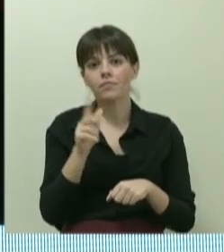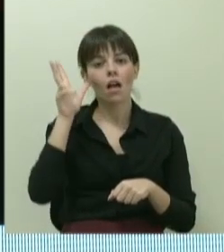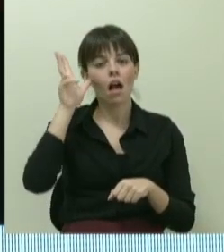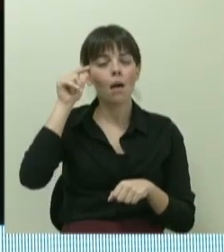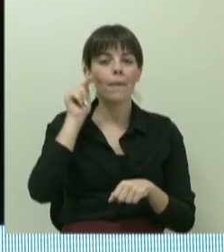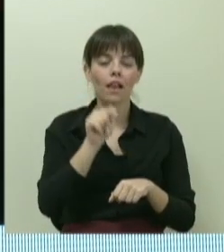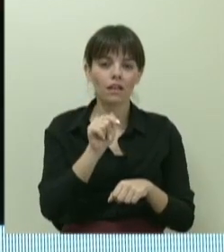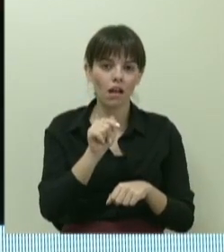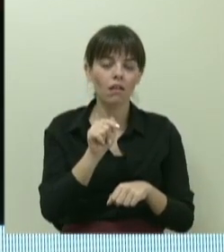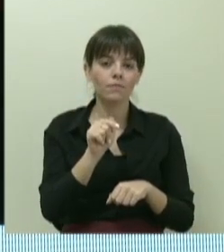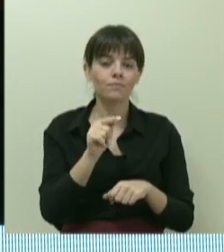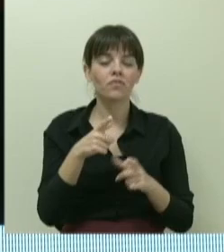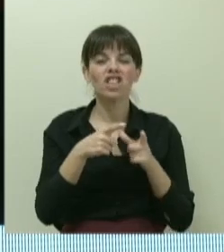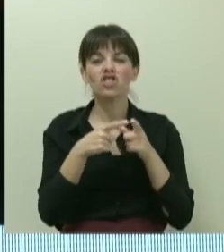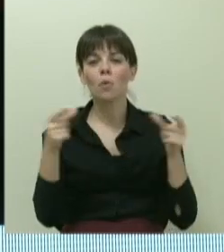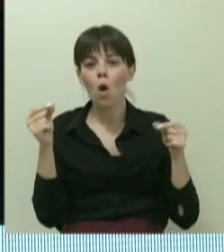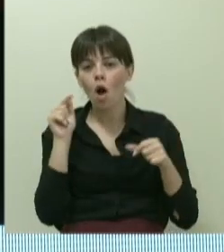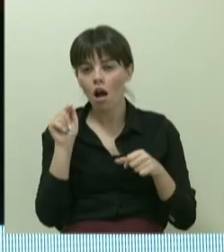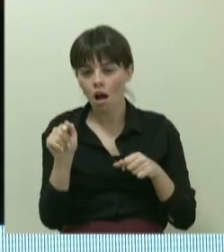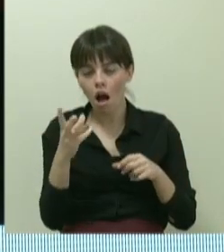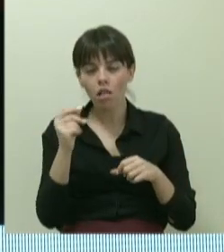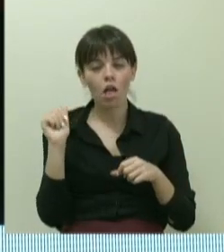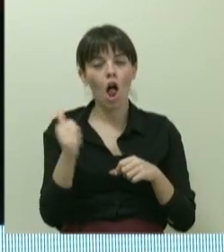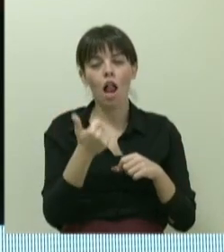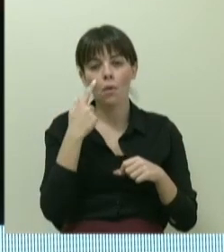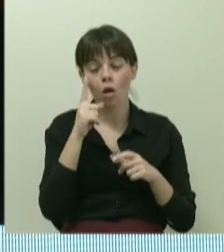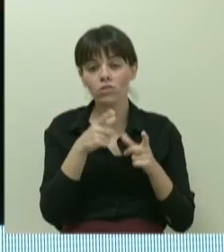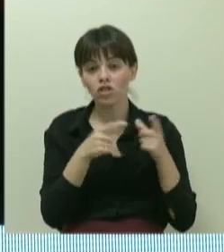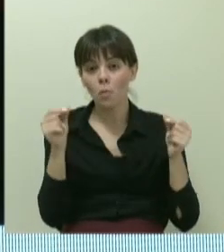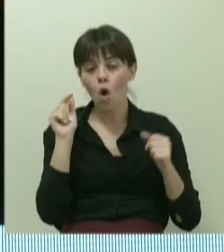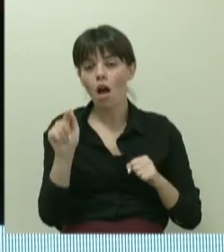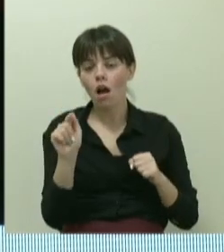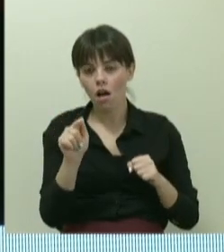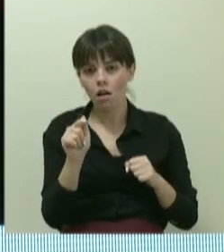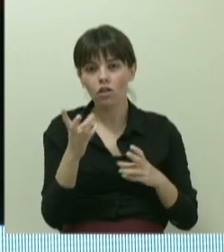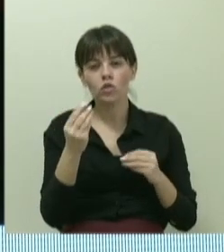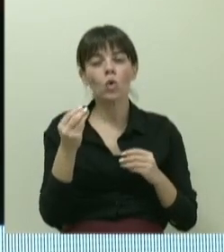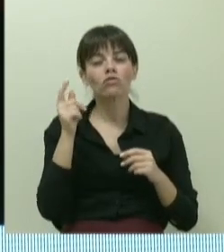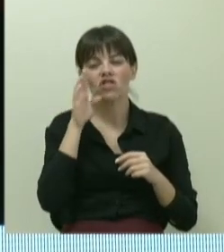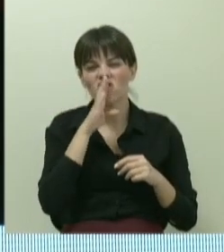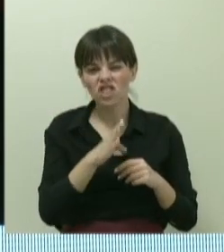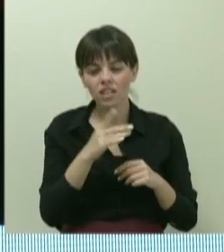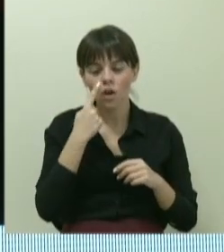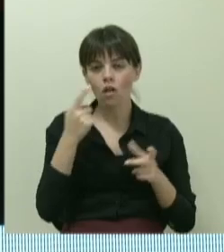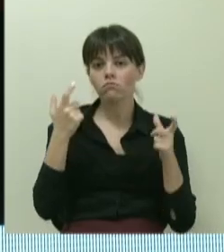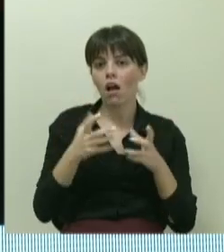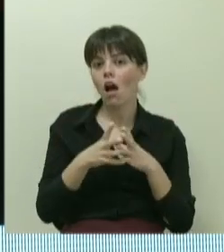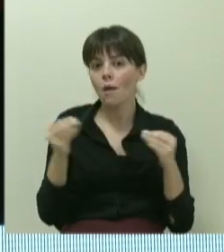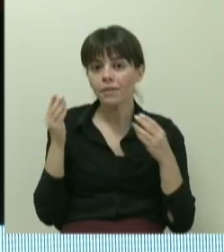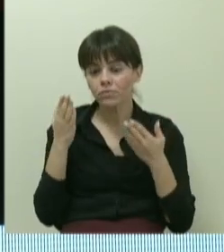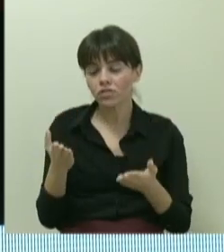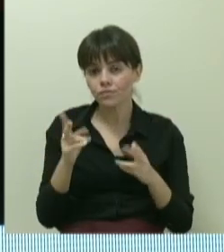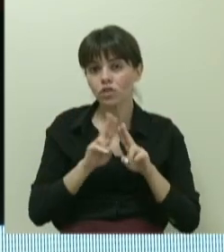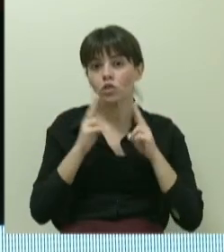Amerika ve Japonya, en önemlisi de bakın Japonya, çok ciddi zemin kaybetmiş.